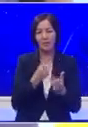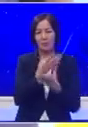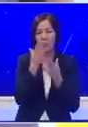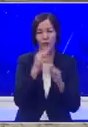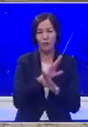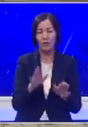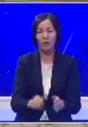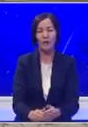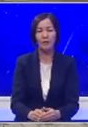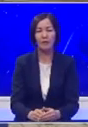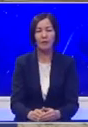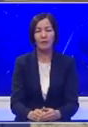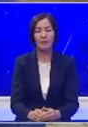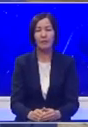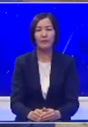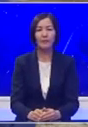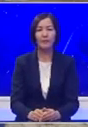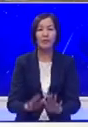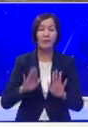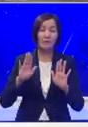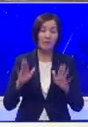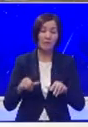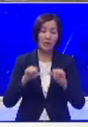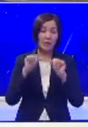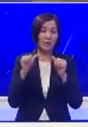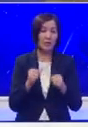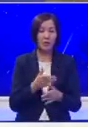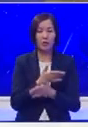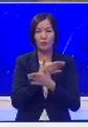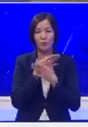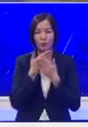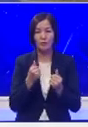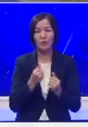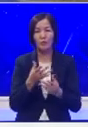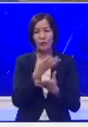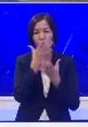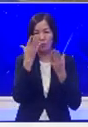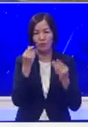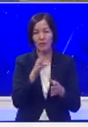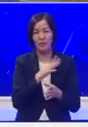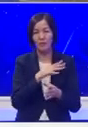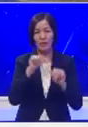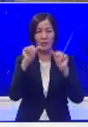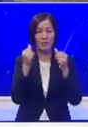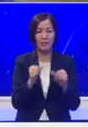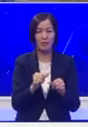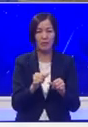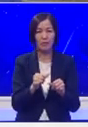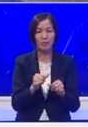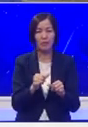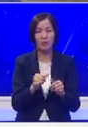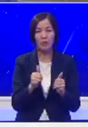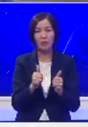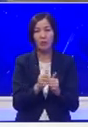ұмытпайды. Егер де ескерткіш болмаса, барлығы ұмыт болады. Ескерткіш тұрғаннан кейін қастан өтіп жатқан оқушылар